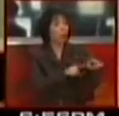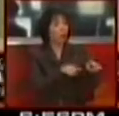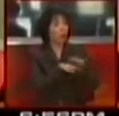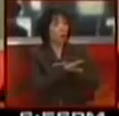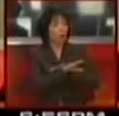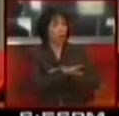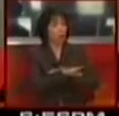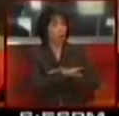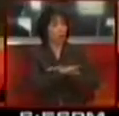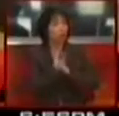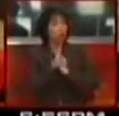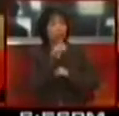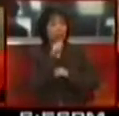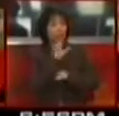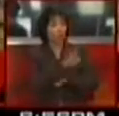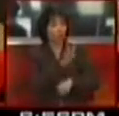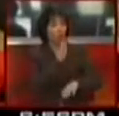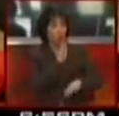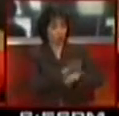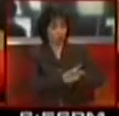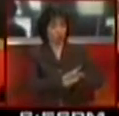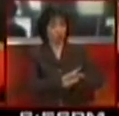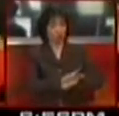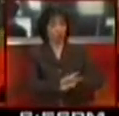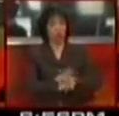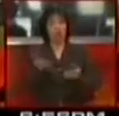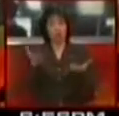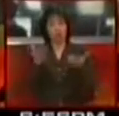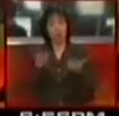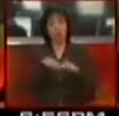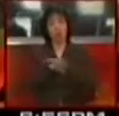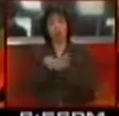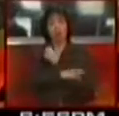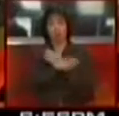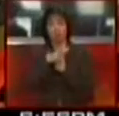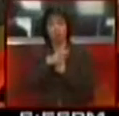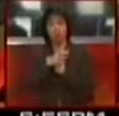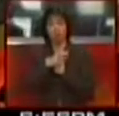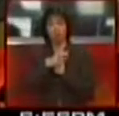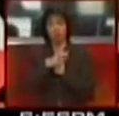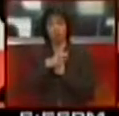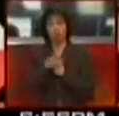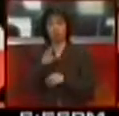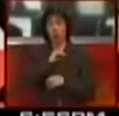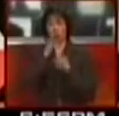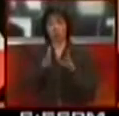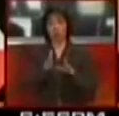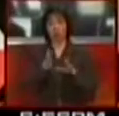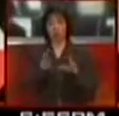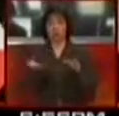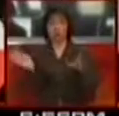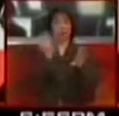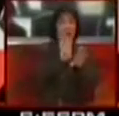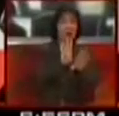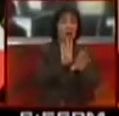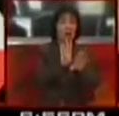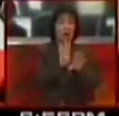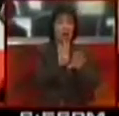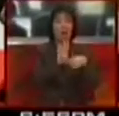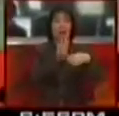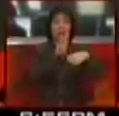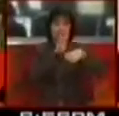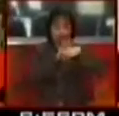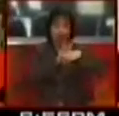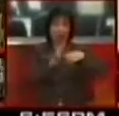niyo, hindi yung unit ito. Sa kagustuhang pumasok sa unit, naipit pa niya ang kamay ng may-ari dahil sa pagkikipagtulakan sa may